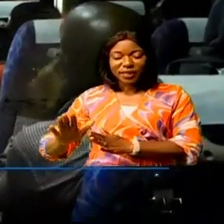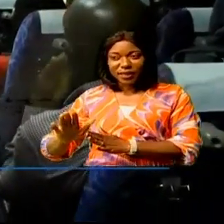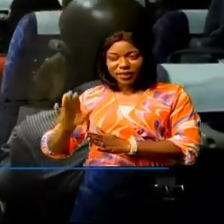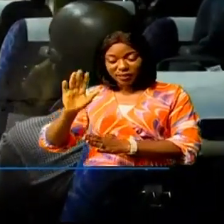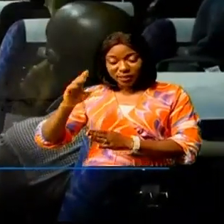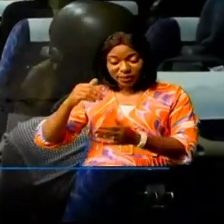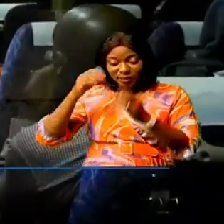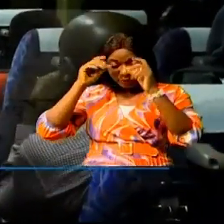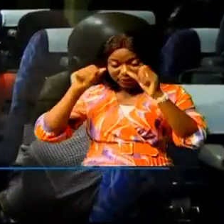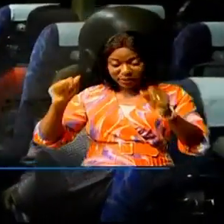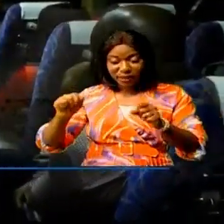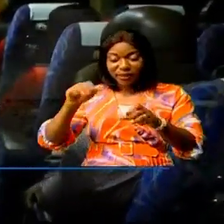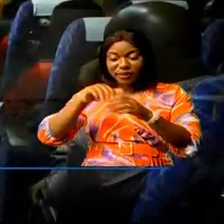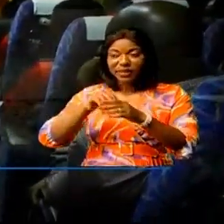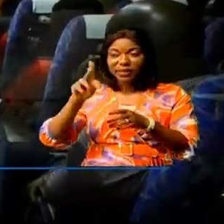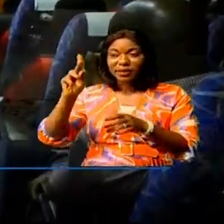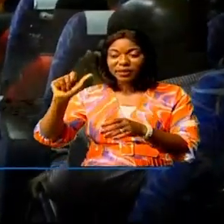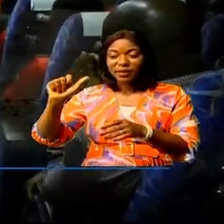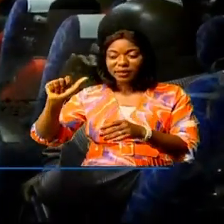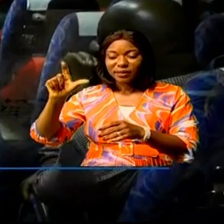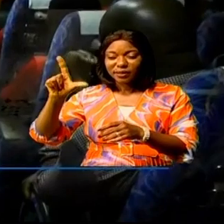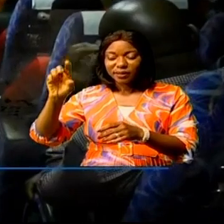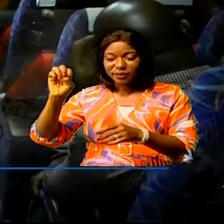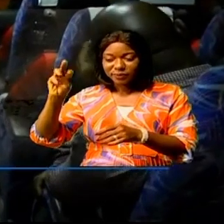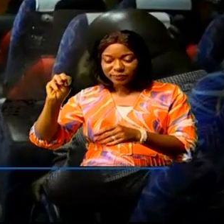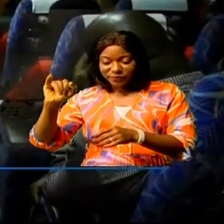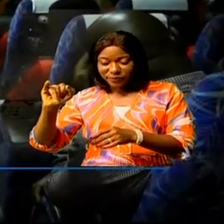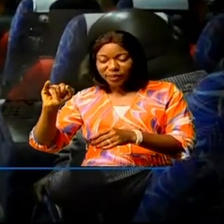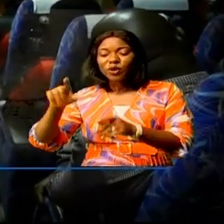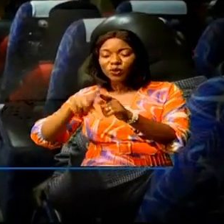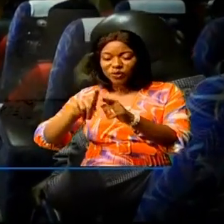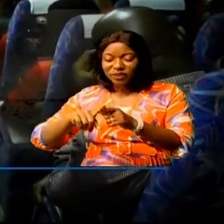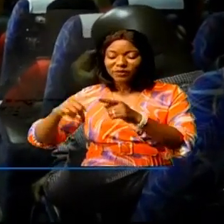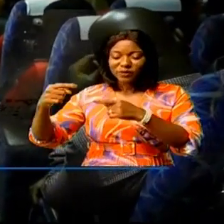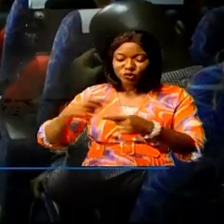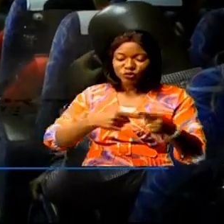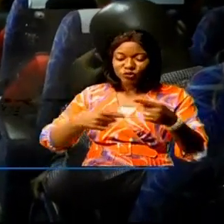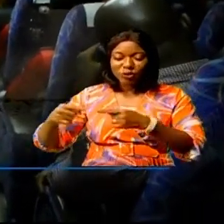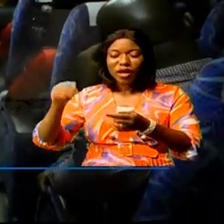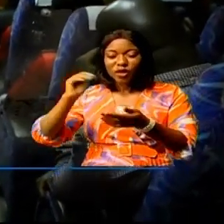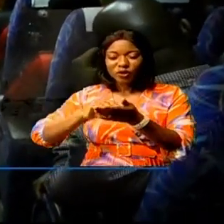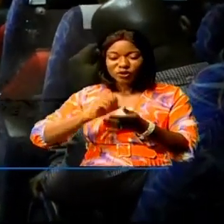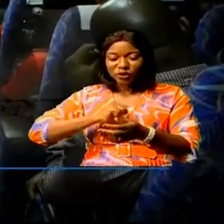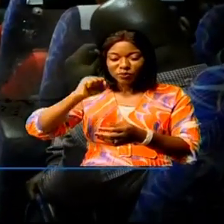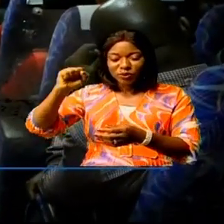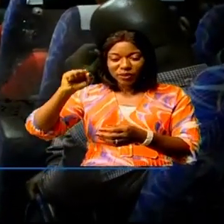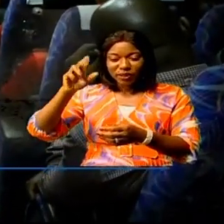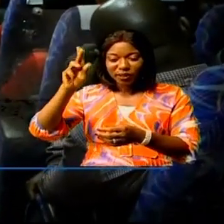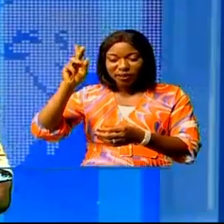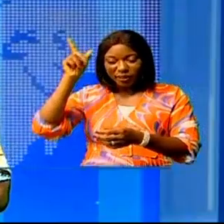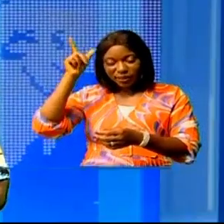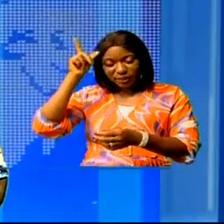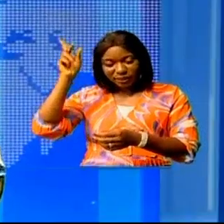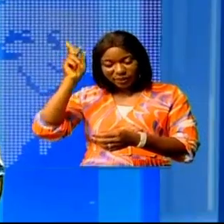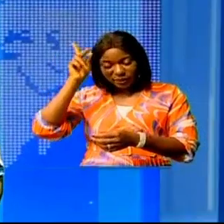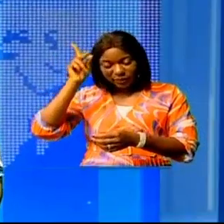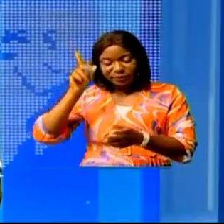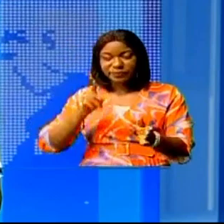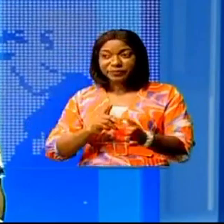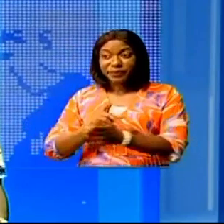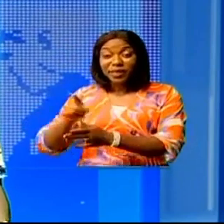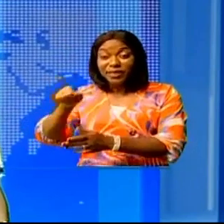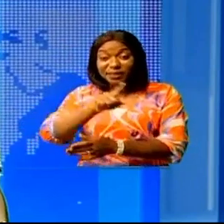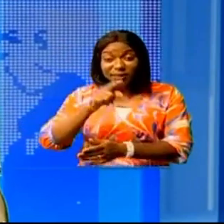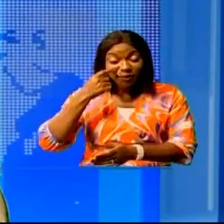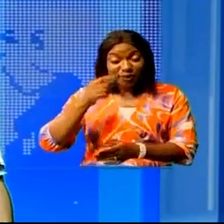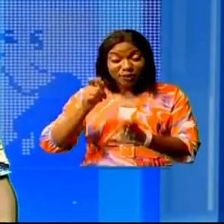au niveau du Kamina dans la province du Lomami, où devra se jouer le championnat provincial du Katanga. Si vous avez suivi